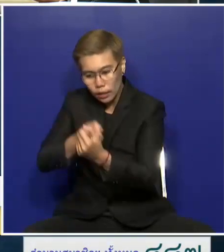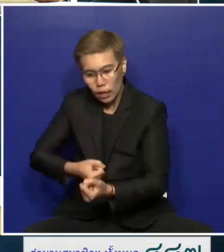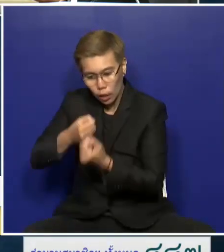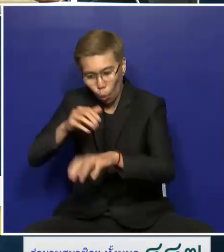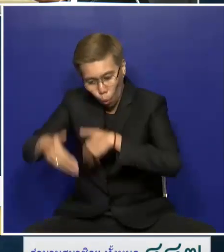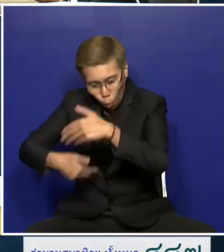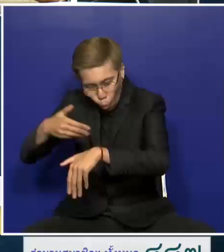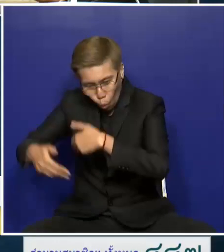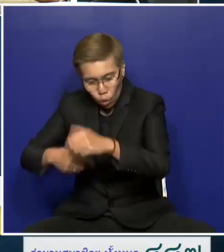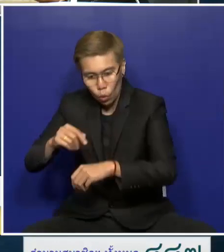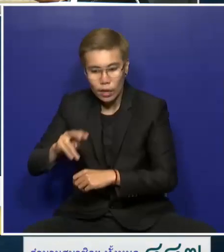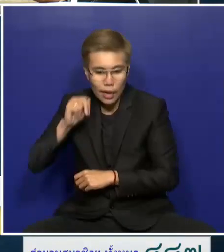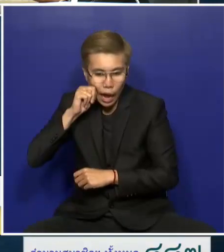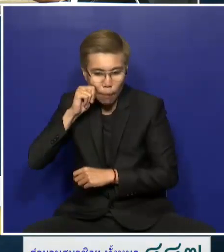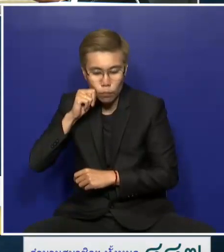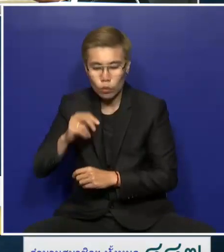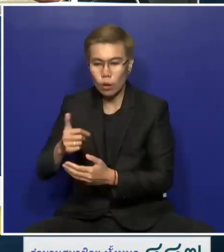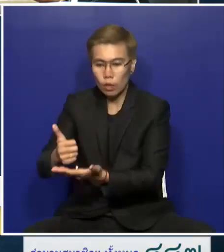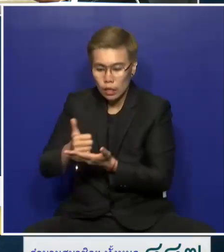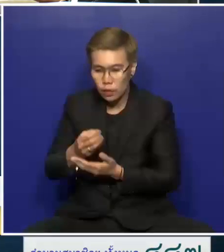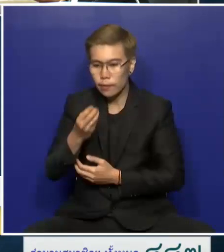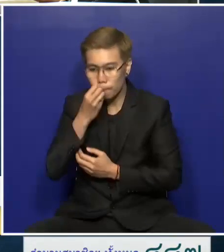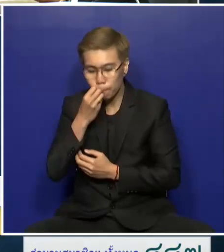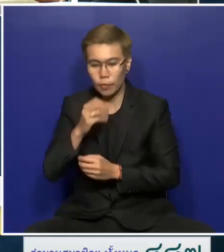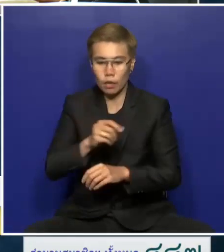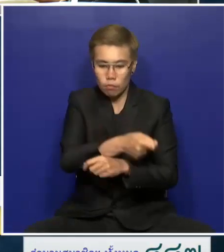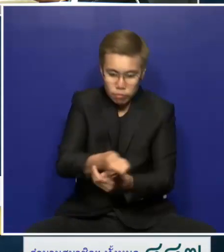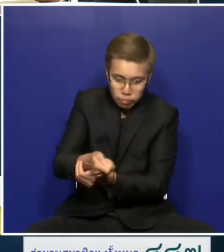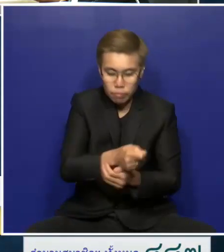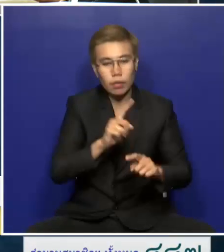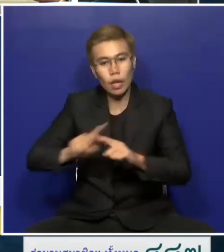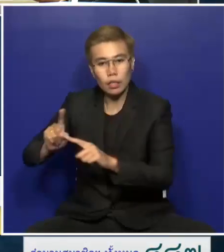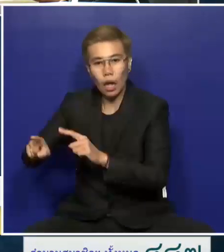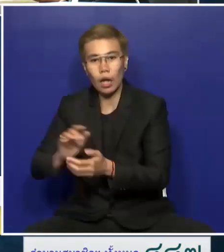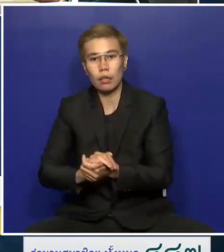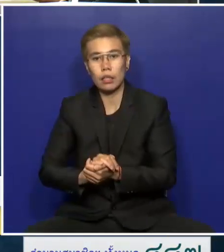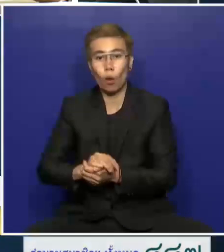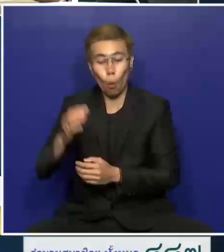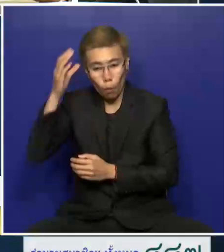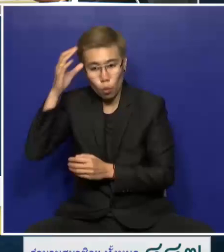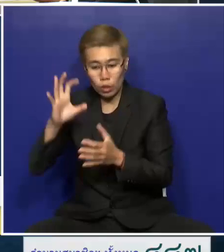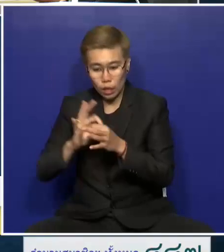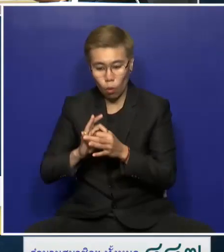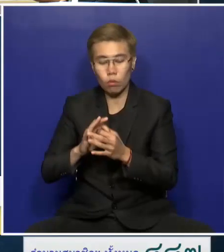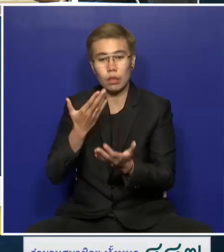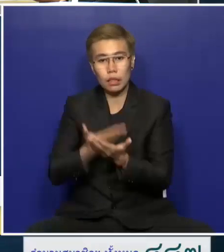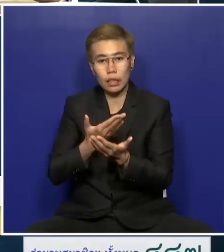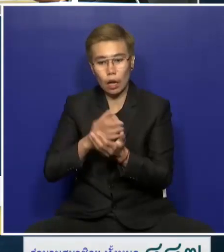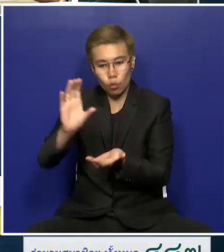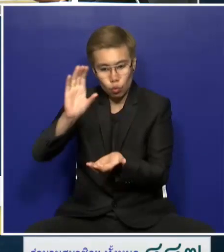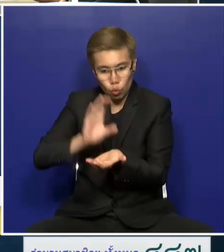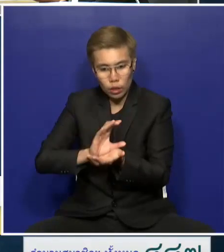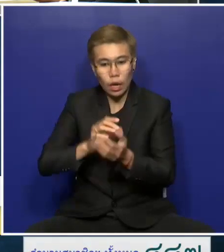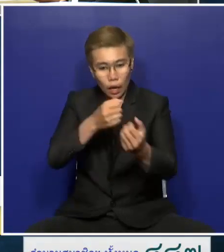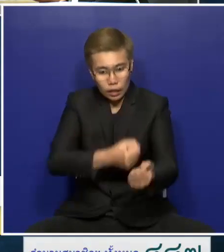พื่อให้อุปโภคบริโภค 2. ขาดแหล่งให้ความรู้ในด้านเงินทุนความรู้ทางด้านการเกษตรทั้ง